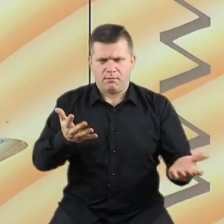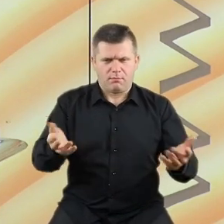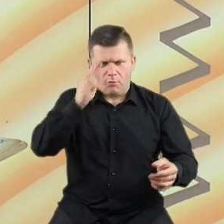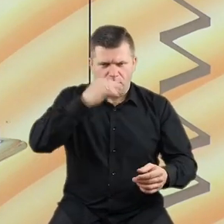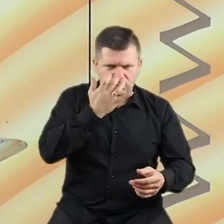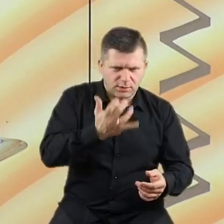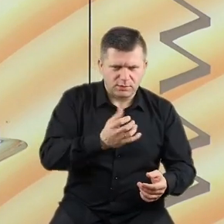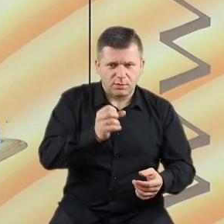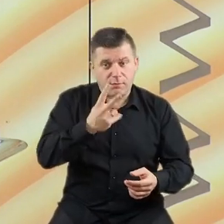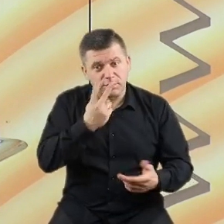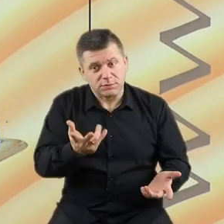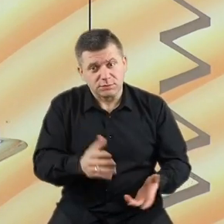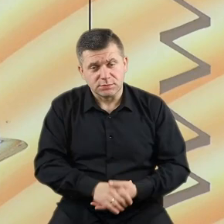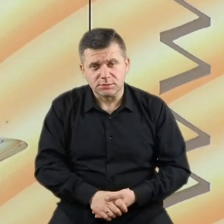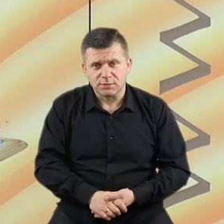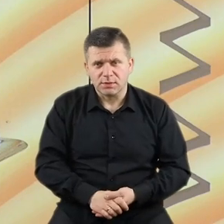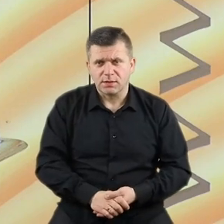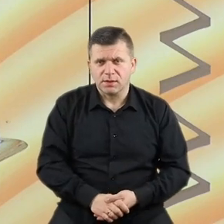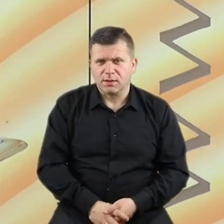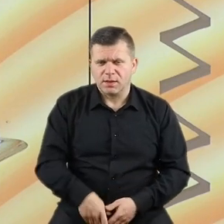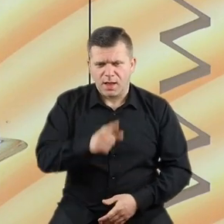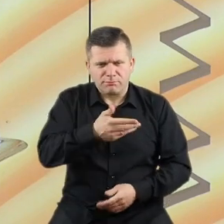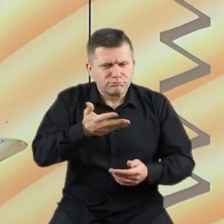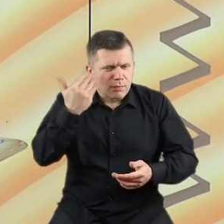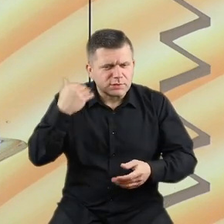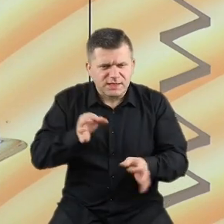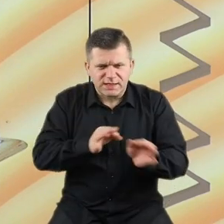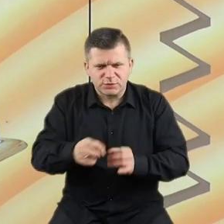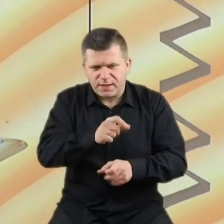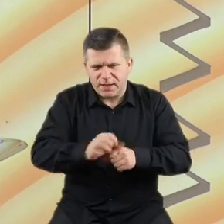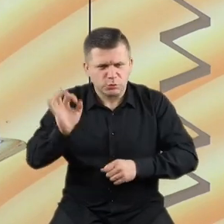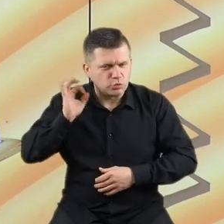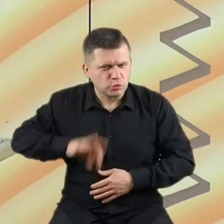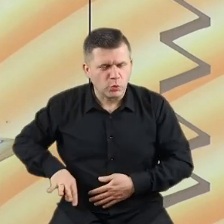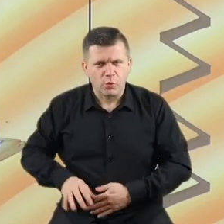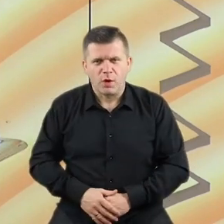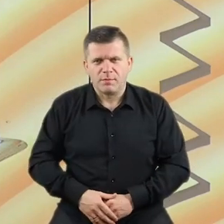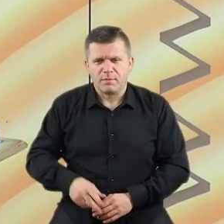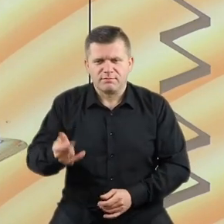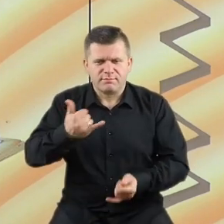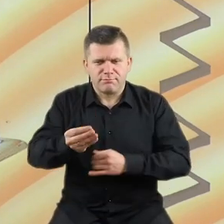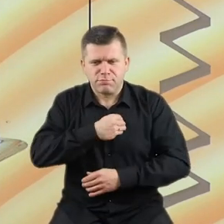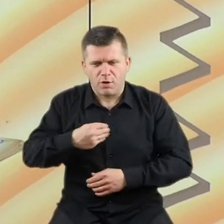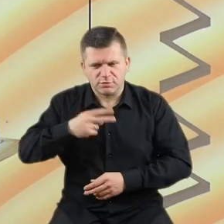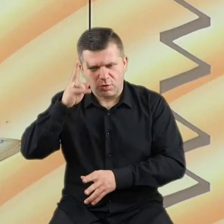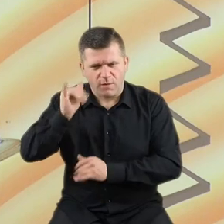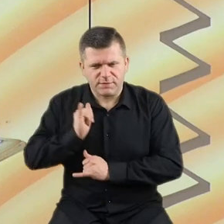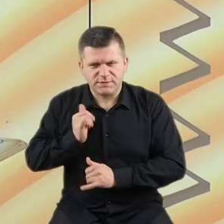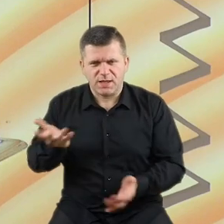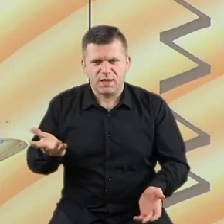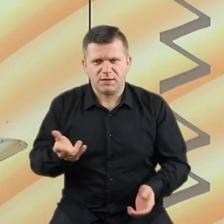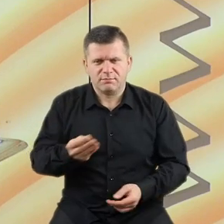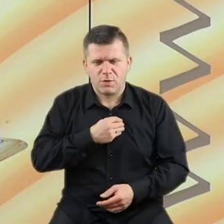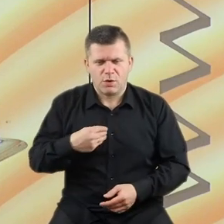ale tutaj ojciec radziecki, no, mówi, no widzi pani. A ja mówię, ale przecież w poprzedniej historii jest pani córką oficera polskiego. Ja